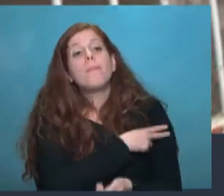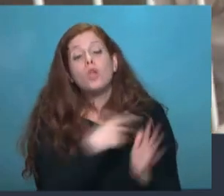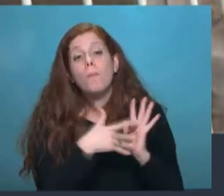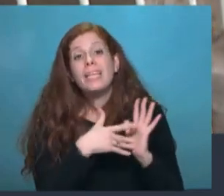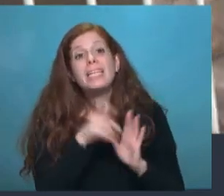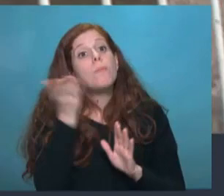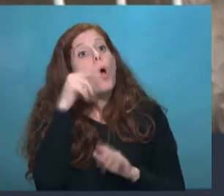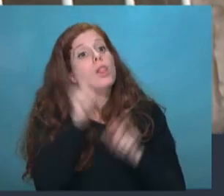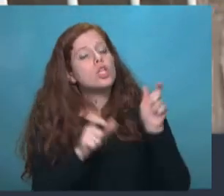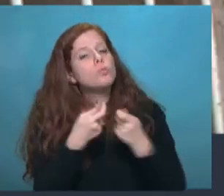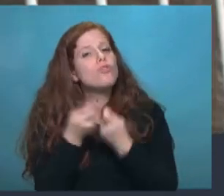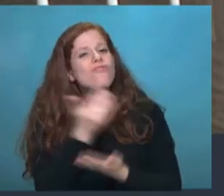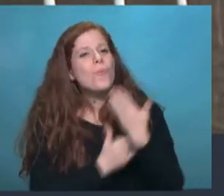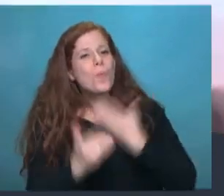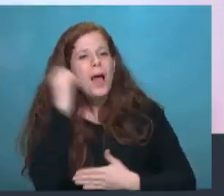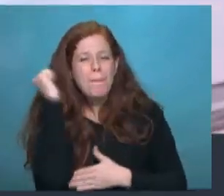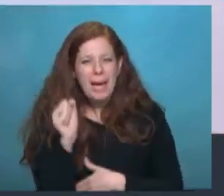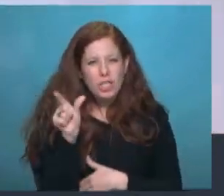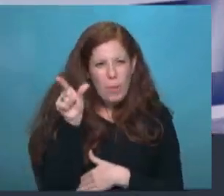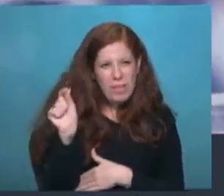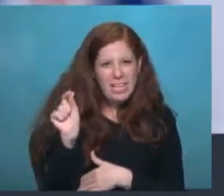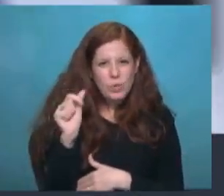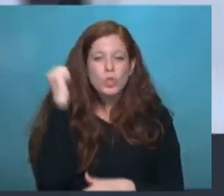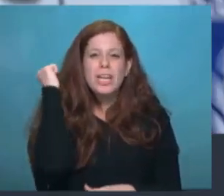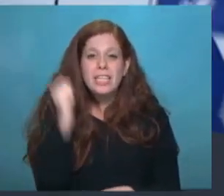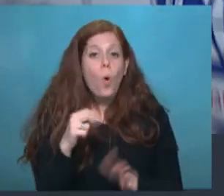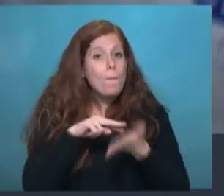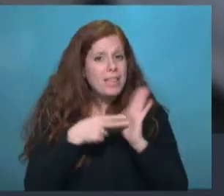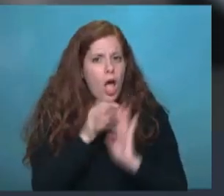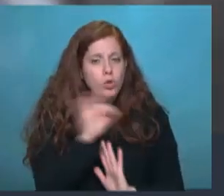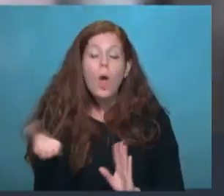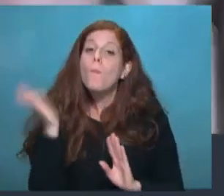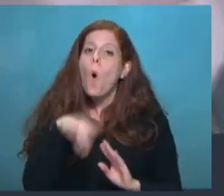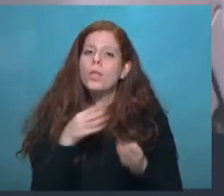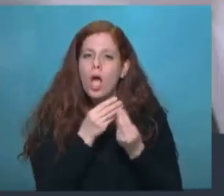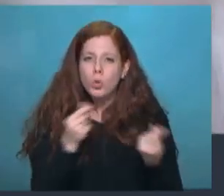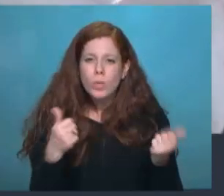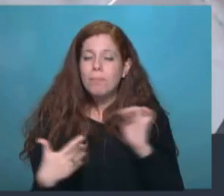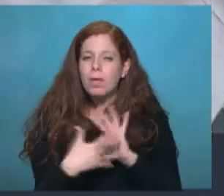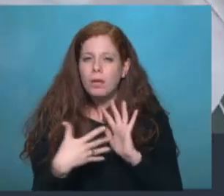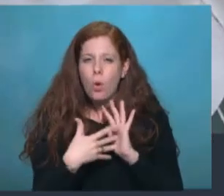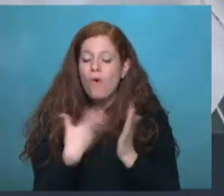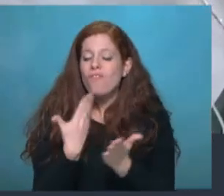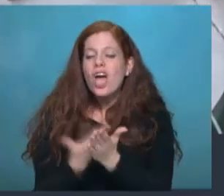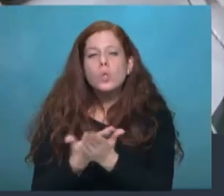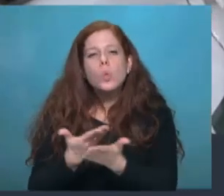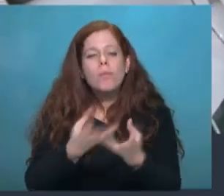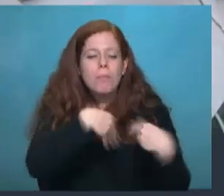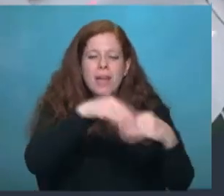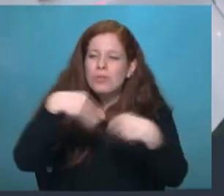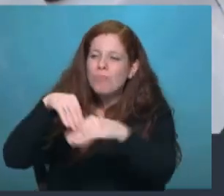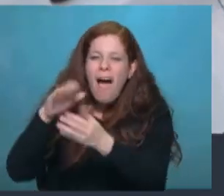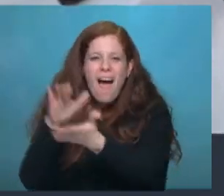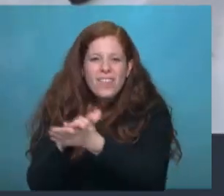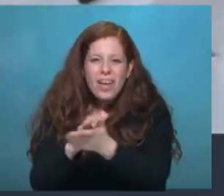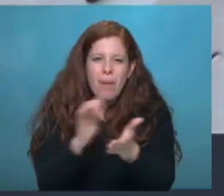פעולה ברצח בני הזוג כדורי שנדקרו בדירתם. עוד חשודים נחקרו ועדויות נגבו מבני משפחה, חברים